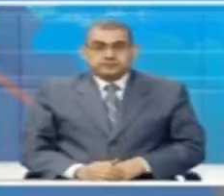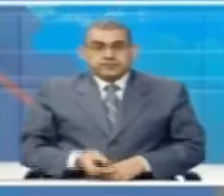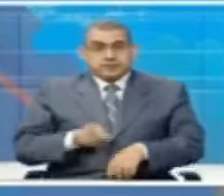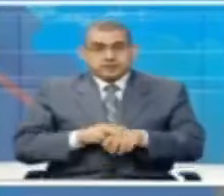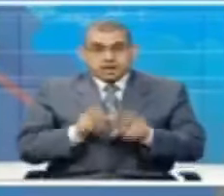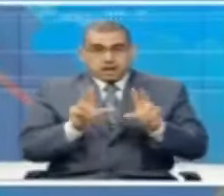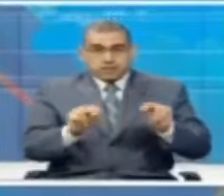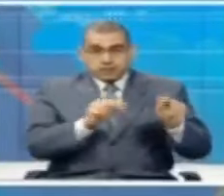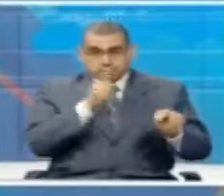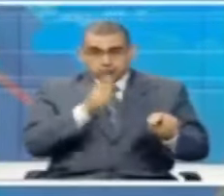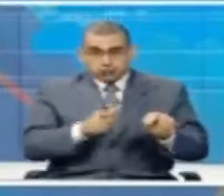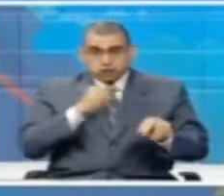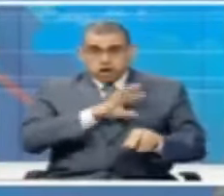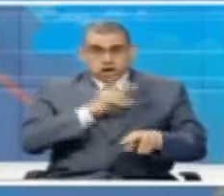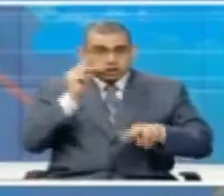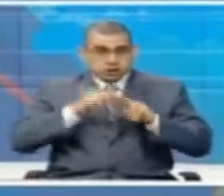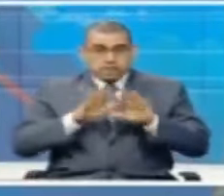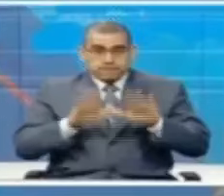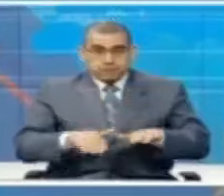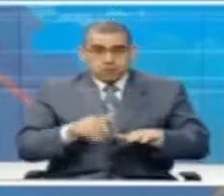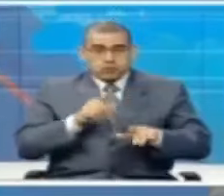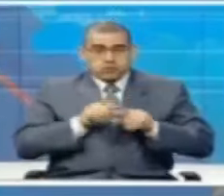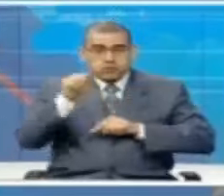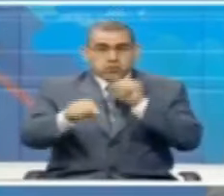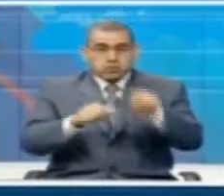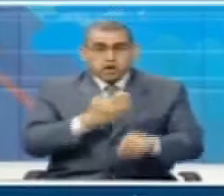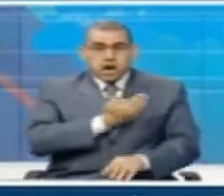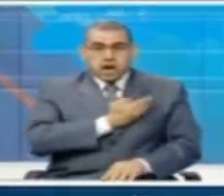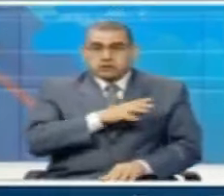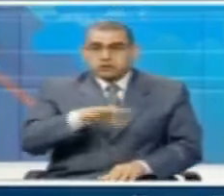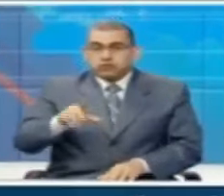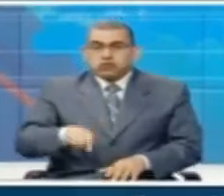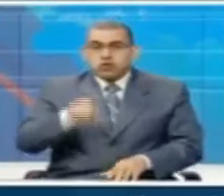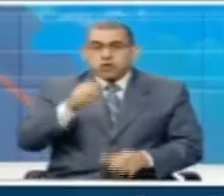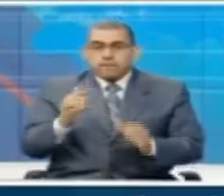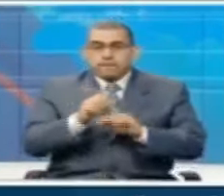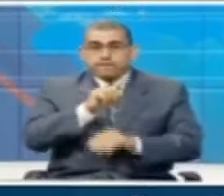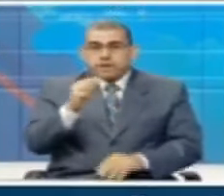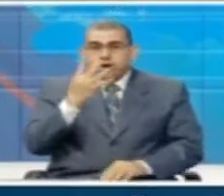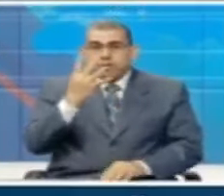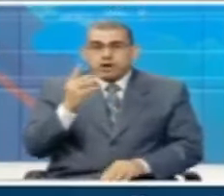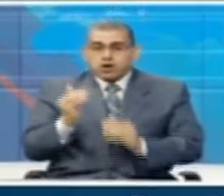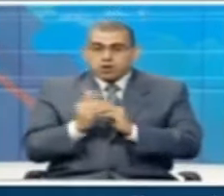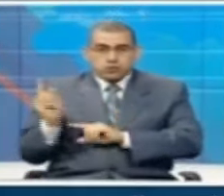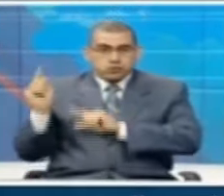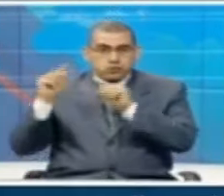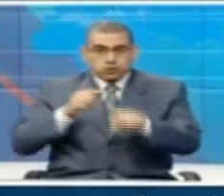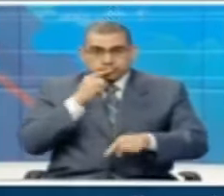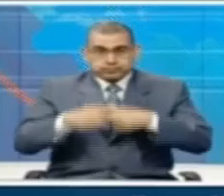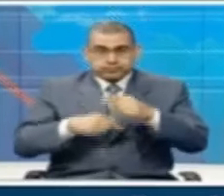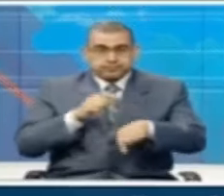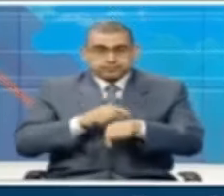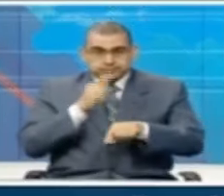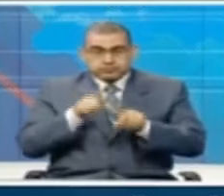وفيما له صلة، وصل قوات الاحتلال الإسرائيلي عدوانها على أنحاء قطاع غزة لليوم الرابع بعد المئتين بالتزامن مع